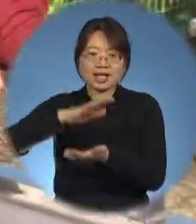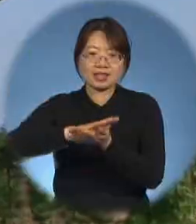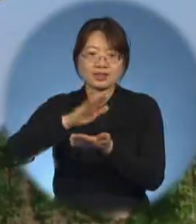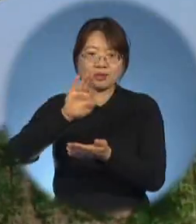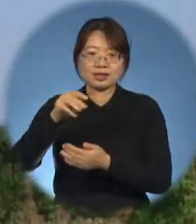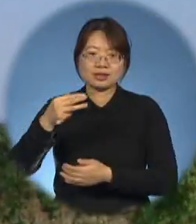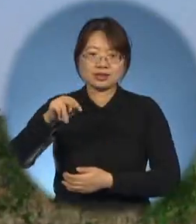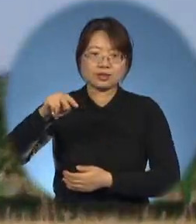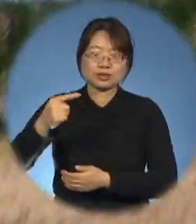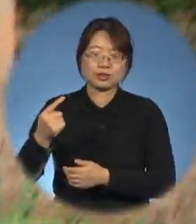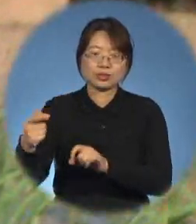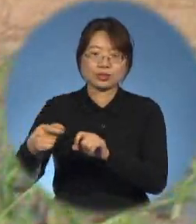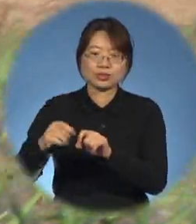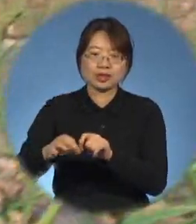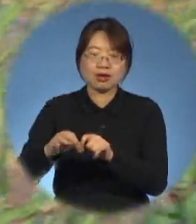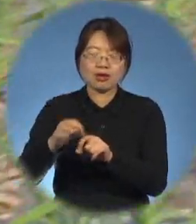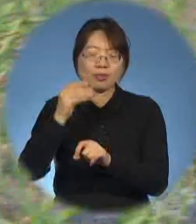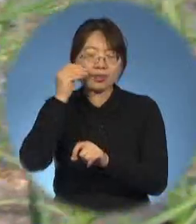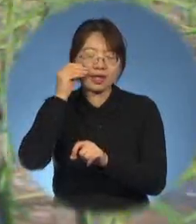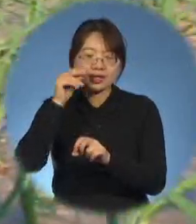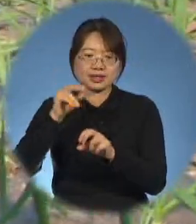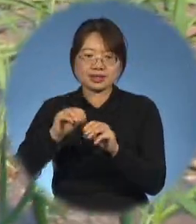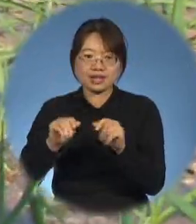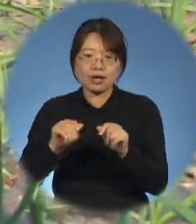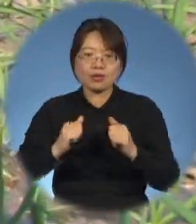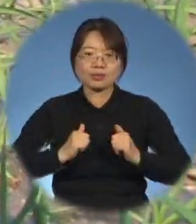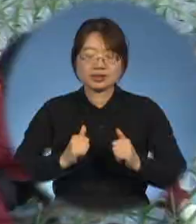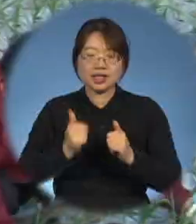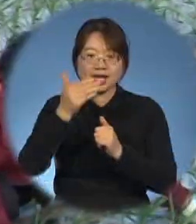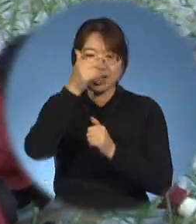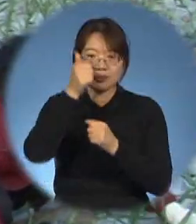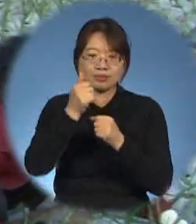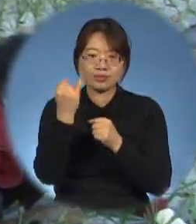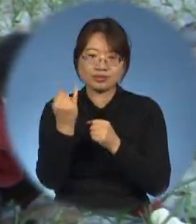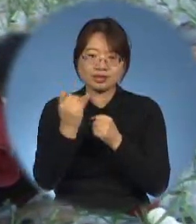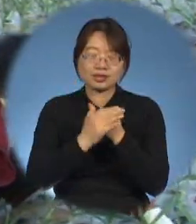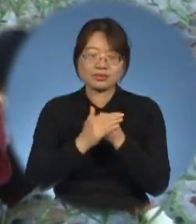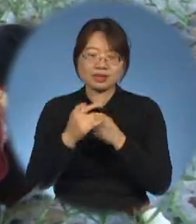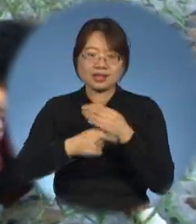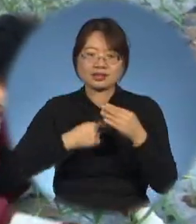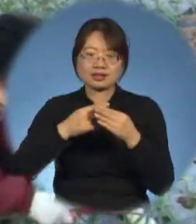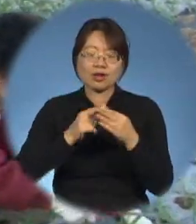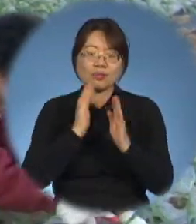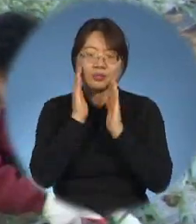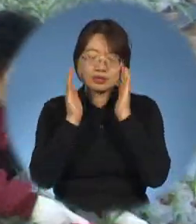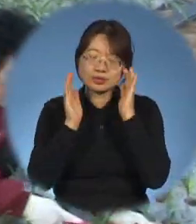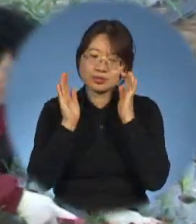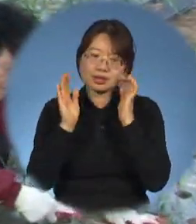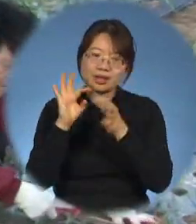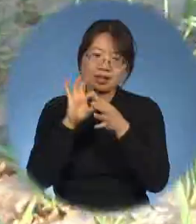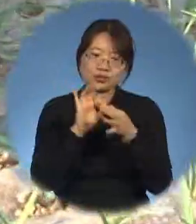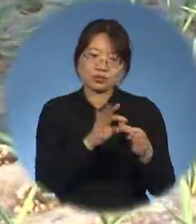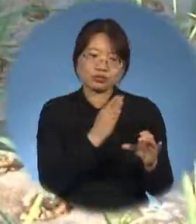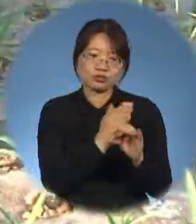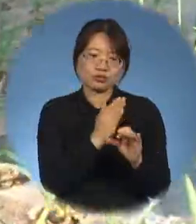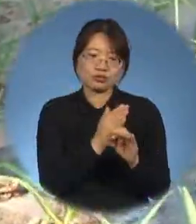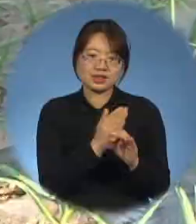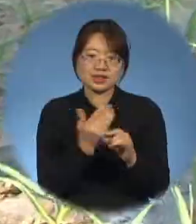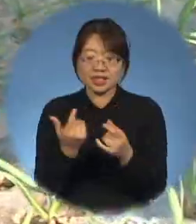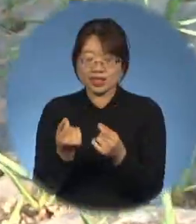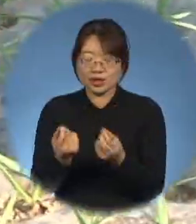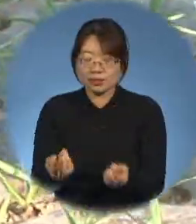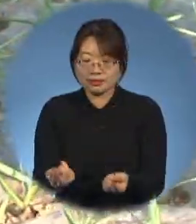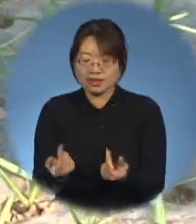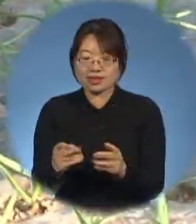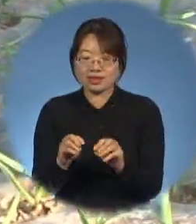자투리 땅 부지런한 할머니 덕분에 사시사철 푸르름을 유지하는 것이죠 유로핀